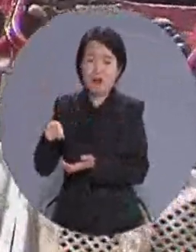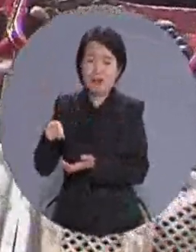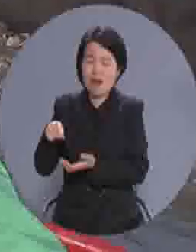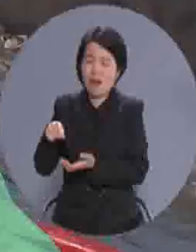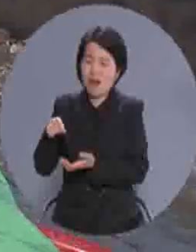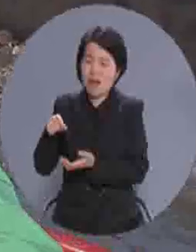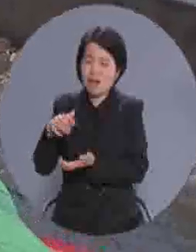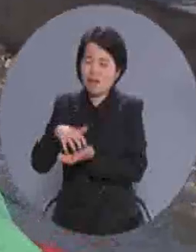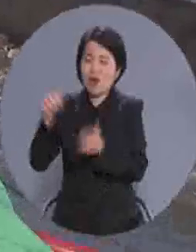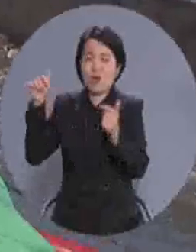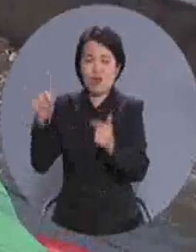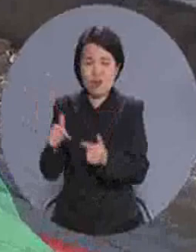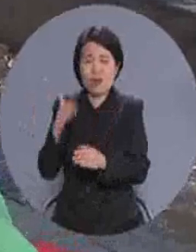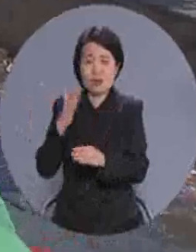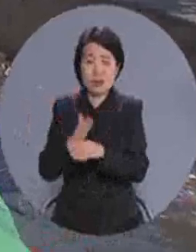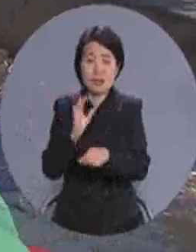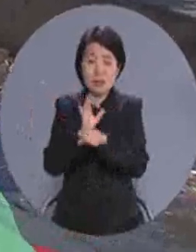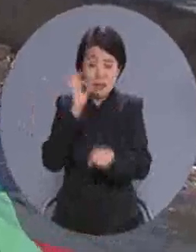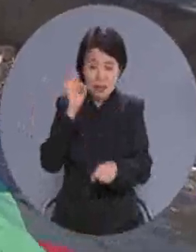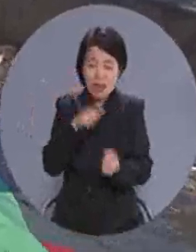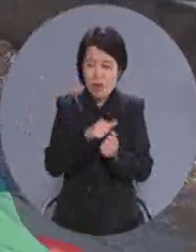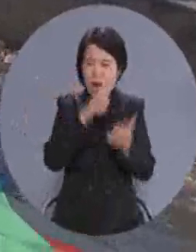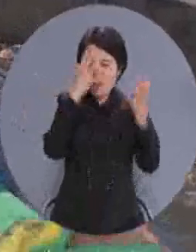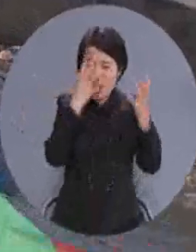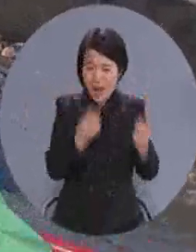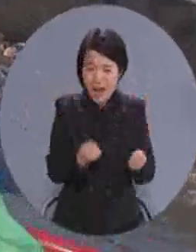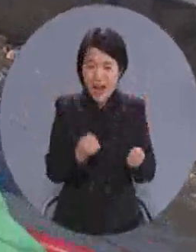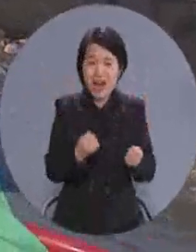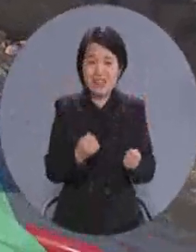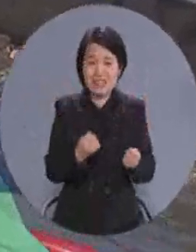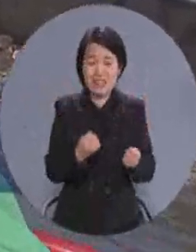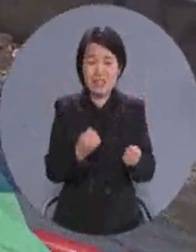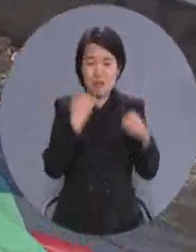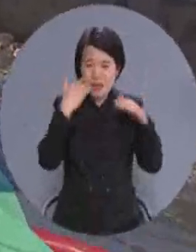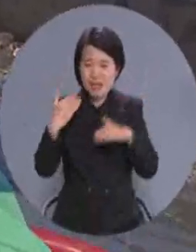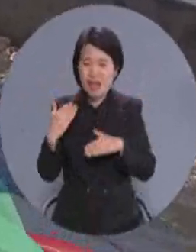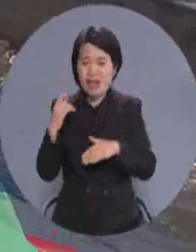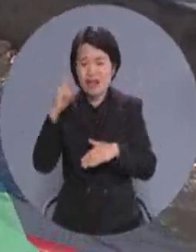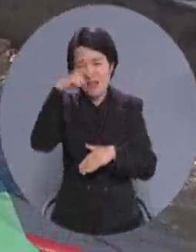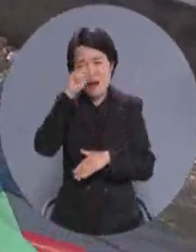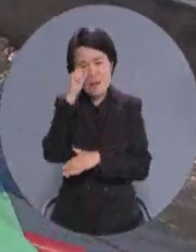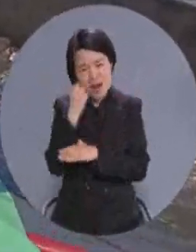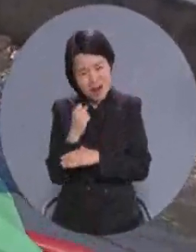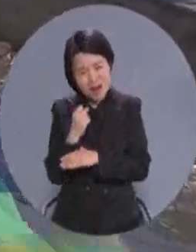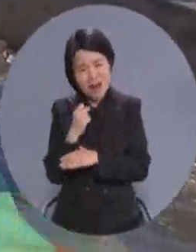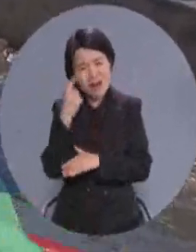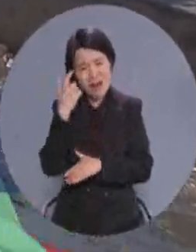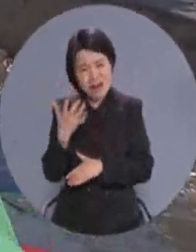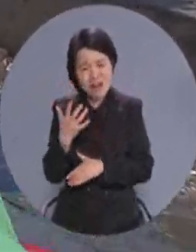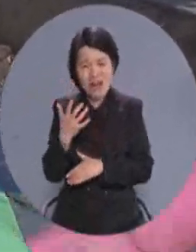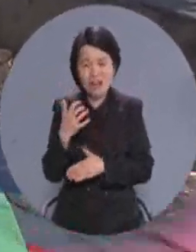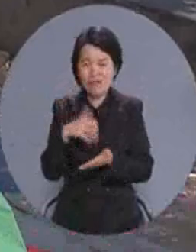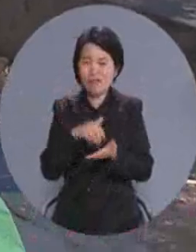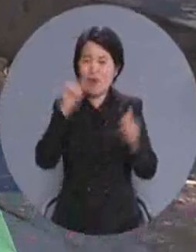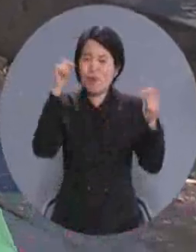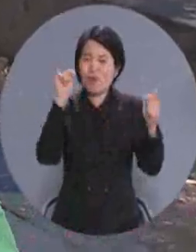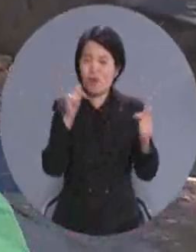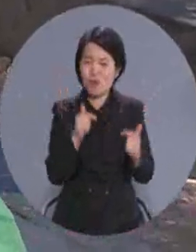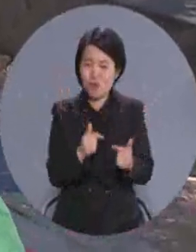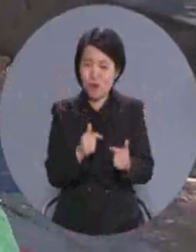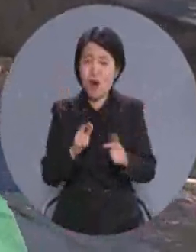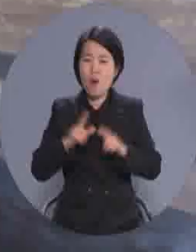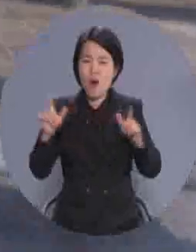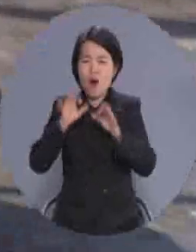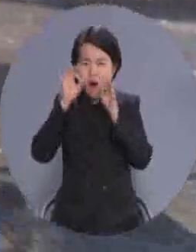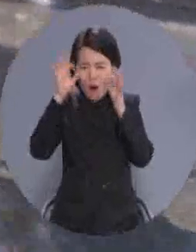있습니다. 10년 전에는 있었는데 이제 요 물이 이제 오염됐는가 어쨌는가 안 나와 갖고 올해 이제 나온